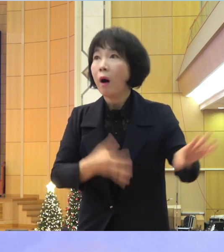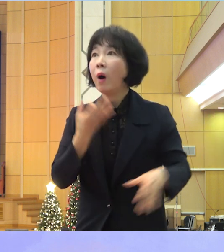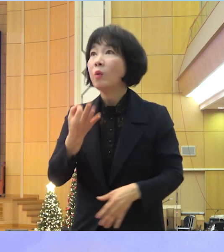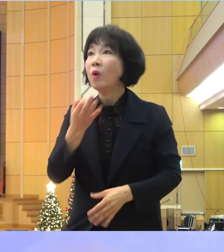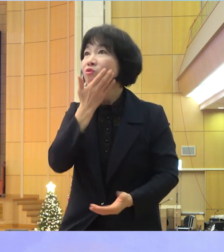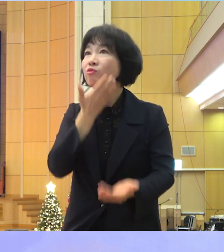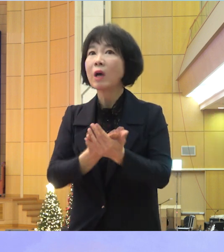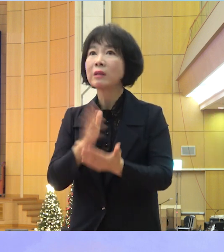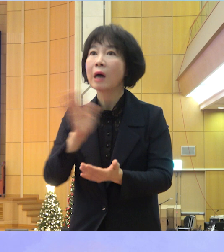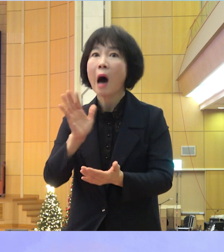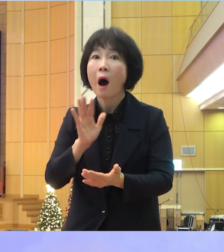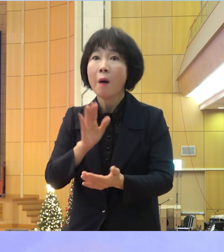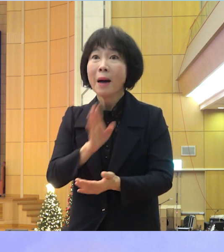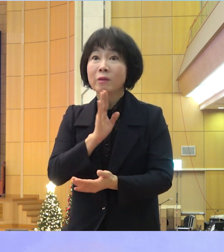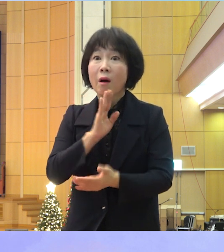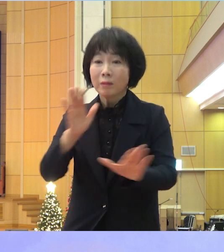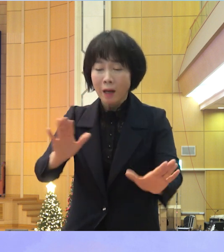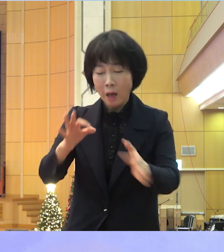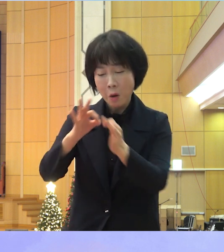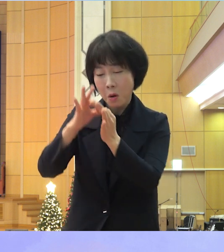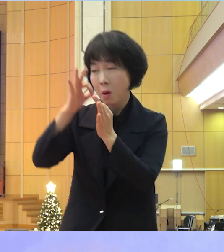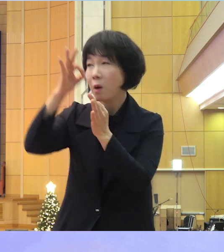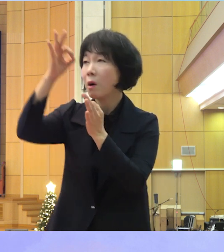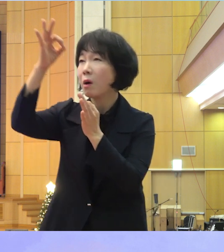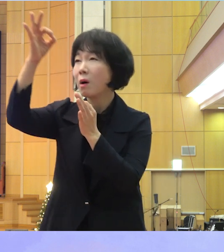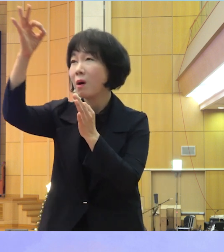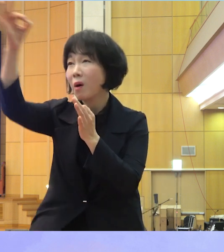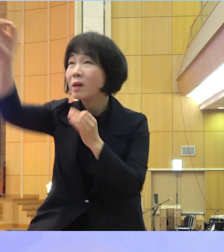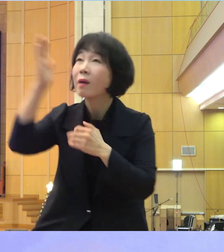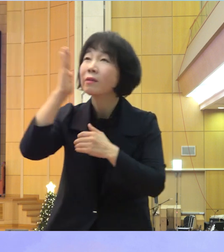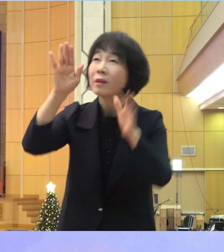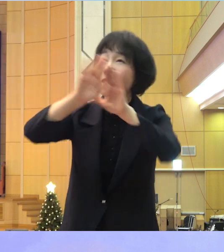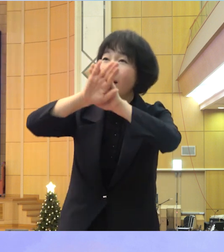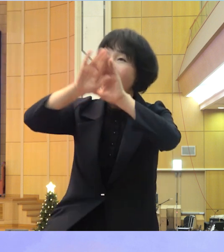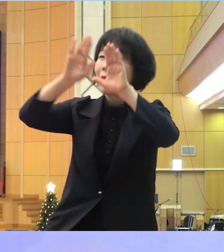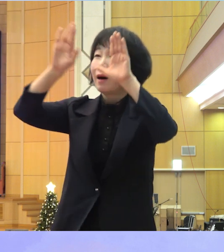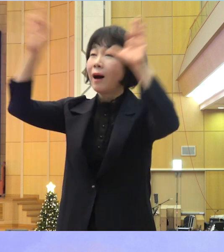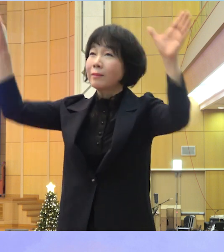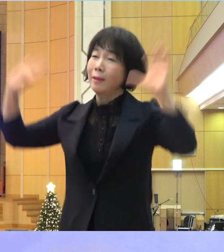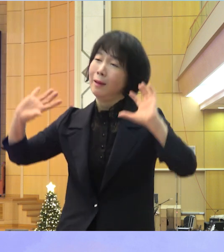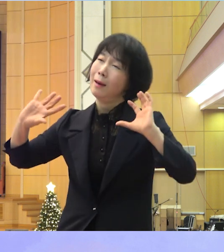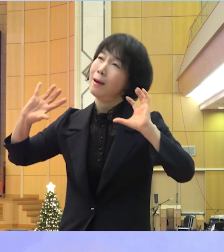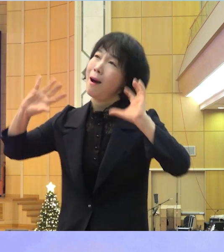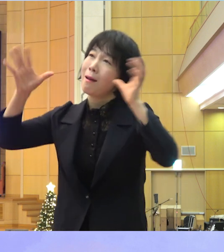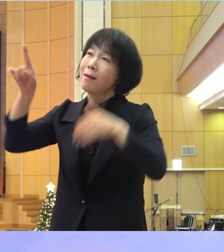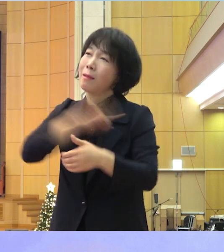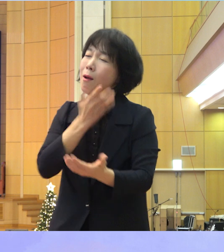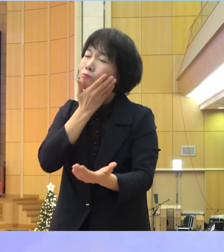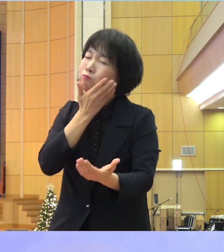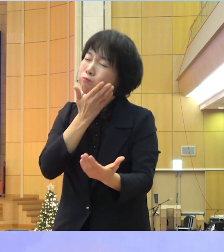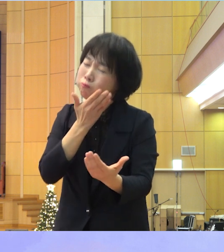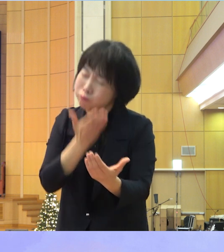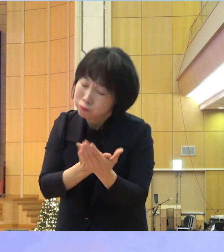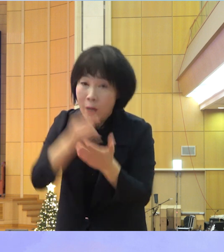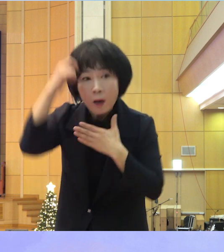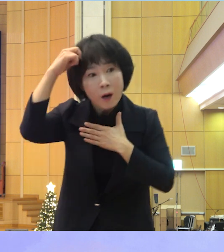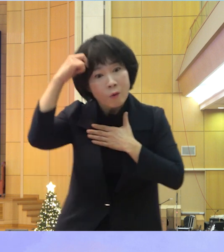나에게 영원한 평안, 영원한 천국, 영원한 하나님 나라, 영원한 생명을